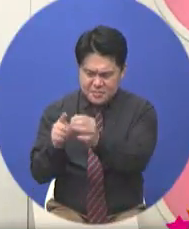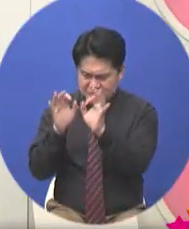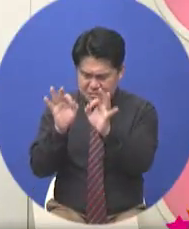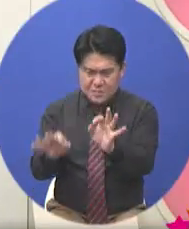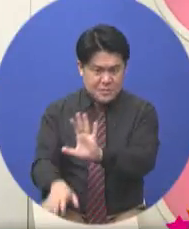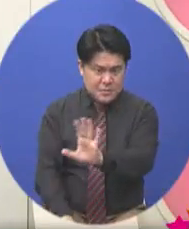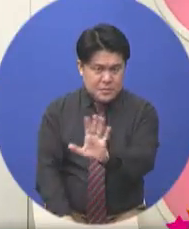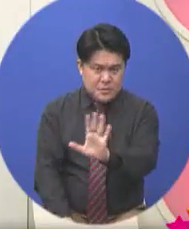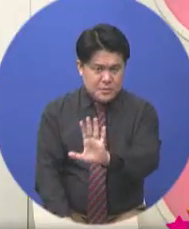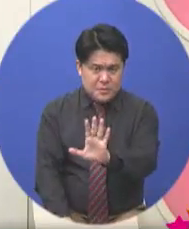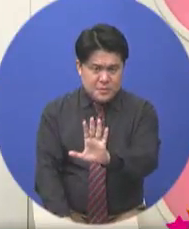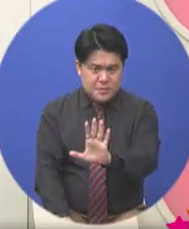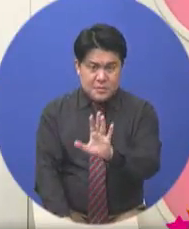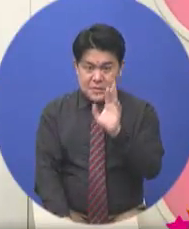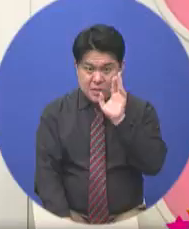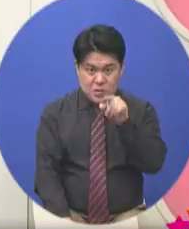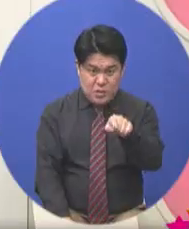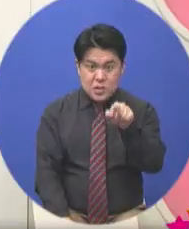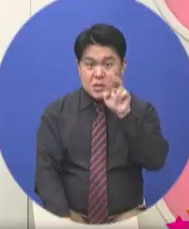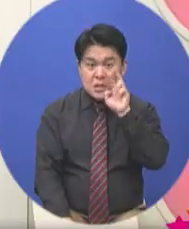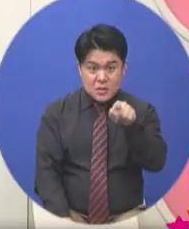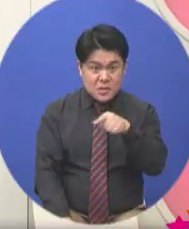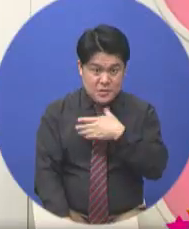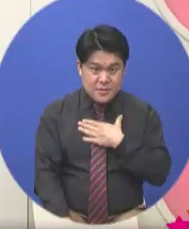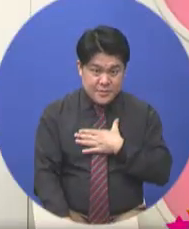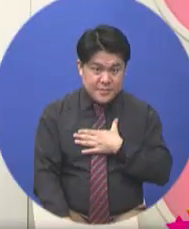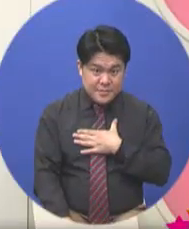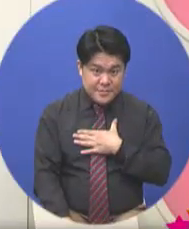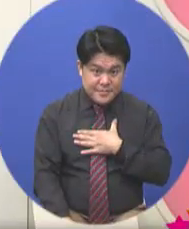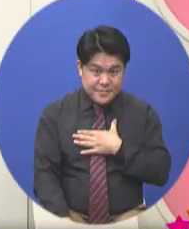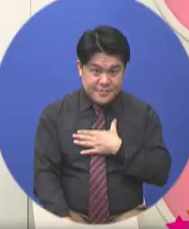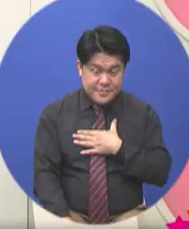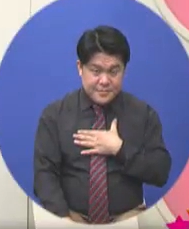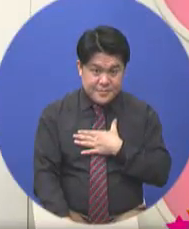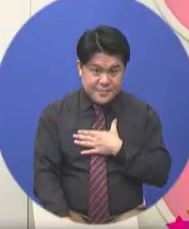글자 따라 부르시면은 박자가 틀려져요.